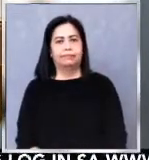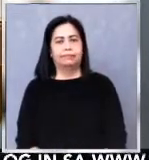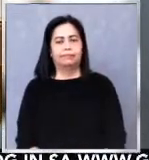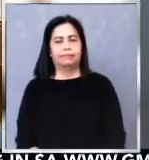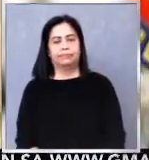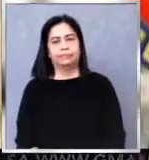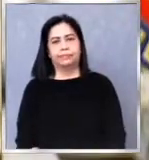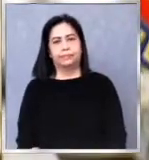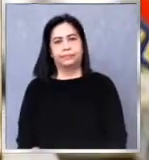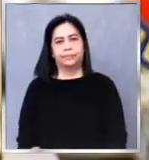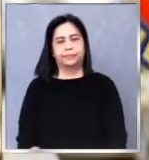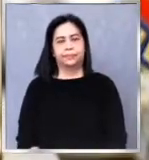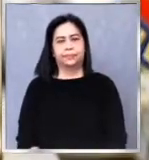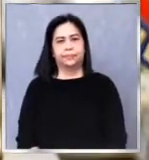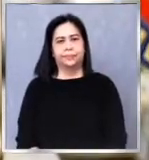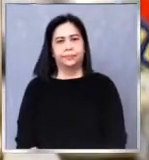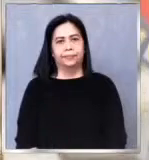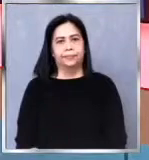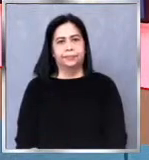nakatutok, 24 oras.